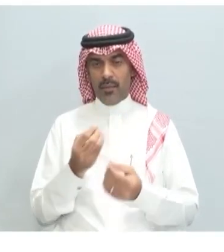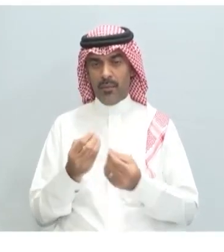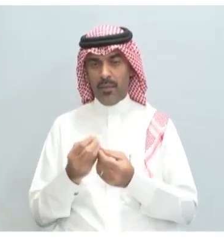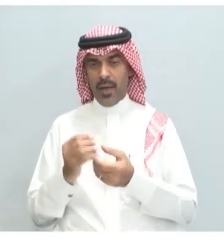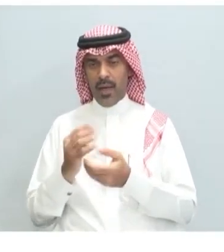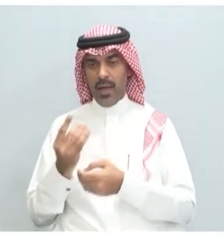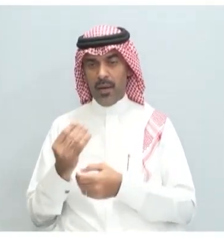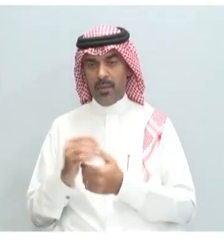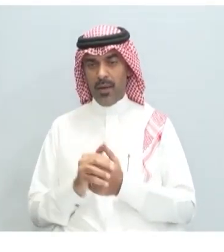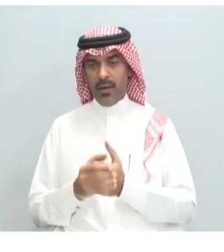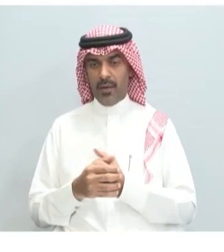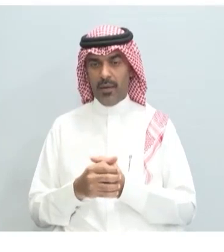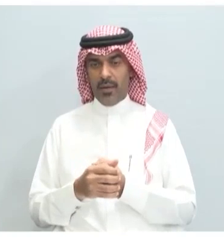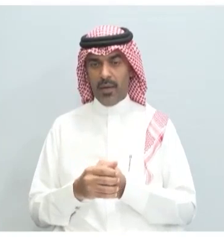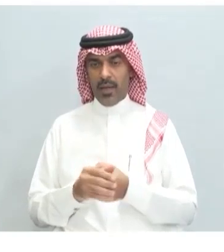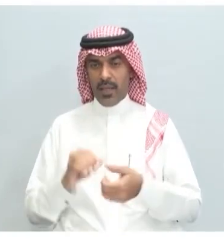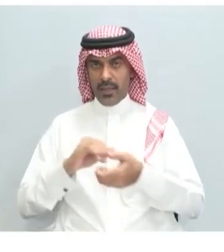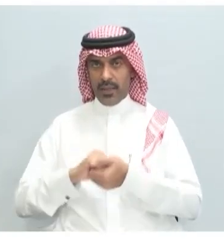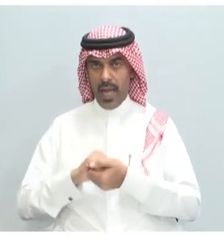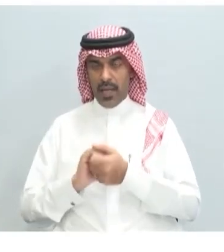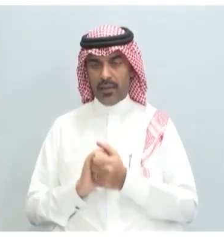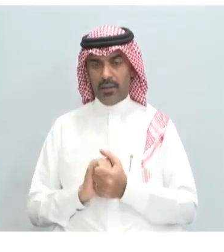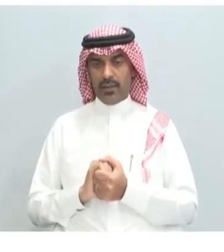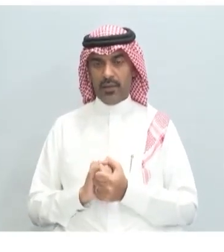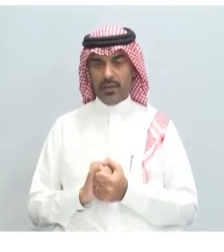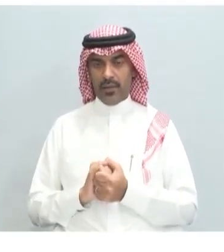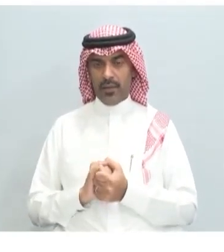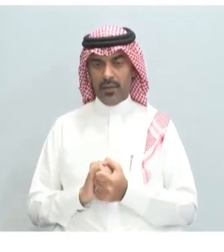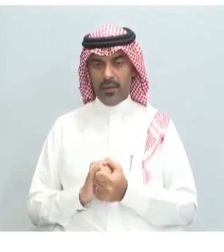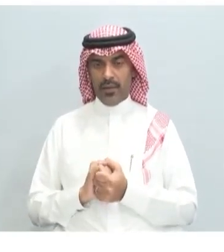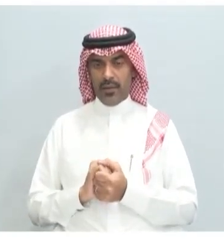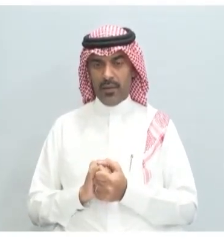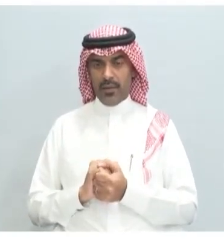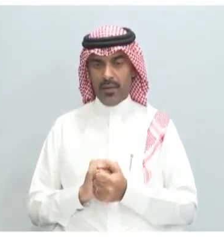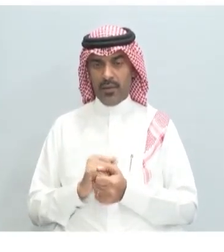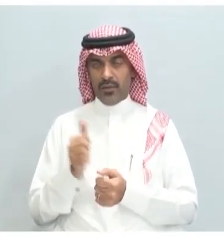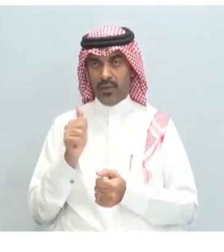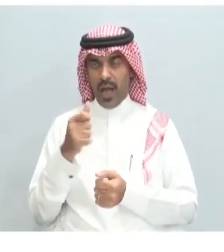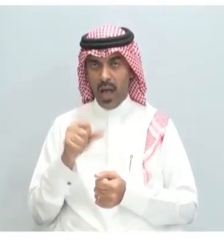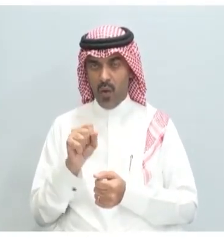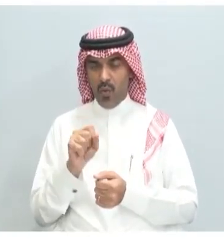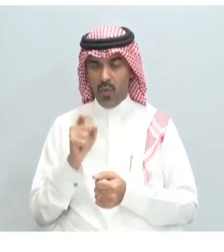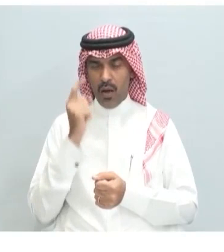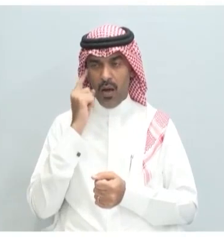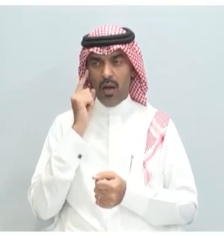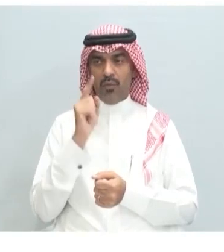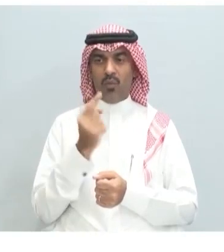عندك عنصرين من اصل السته فكلمه او دائما تدل انه وقوع واحد منهم يكفيني فوقوع الثلاثه